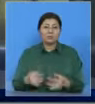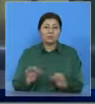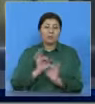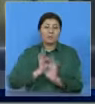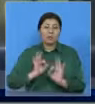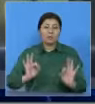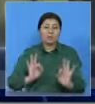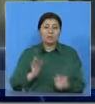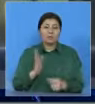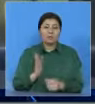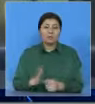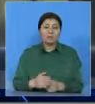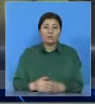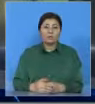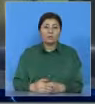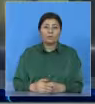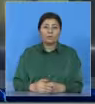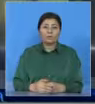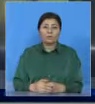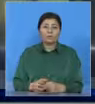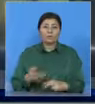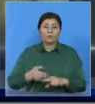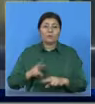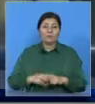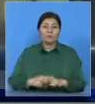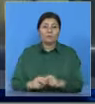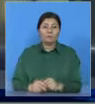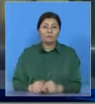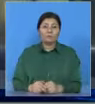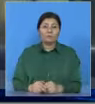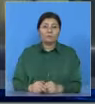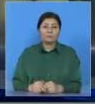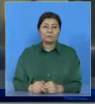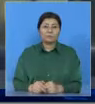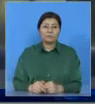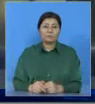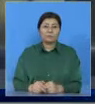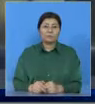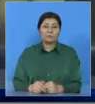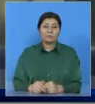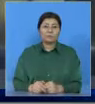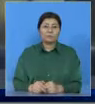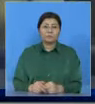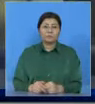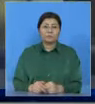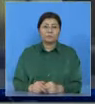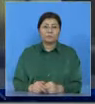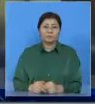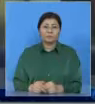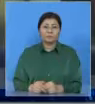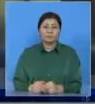көңілі болмаса сылбырт жүруі мүмкін. Ол деген әр спектакль әр қалай жүреді, сөзсіз бе? Сондықтан да әрине оның